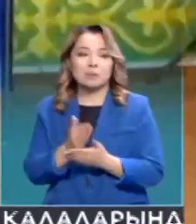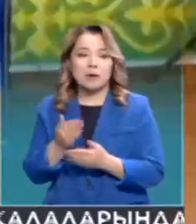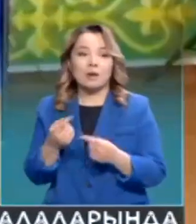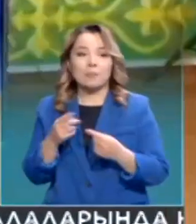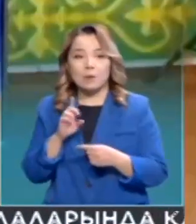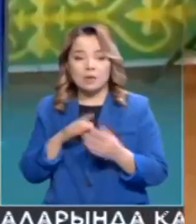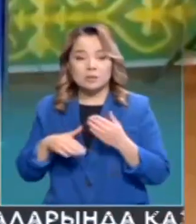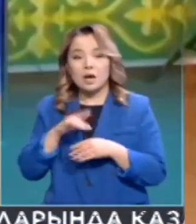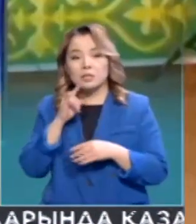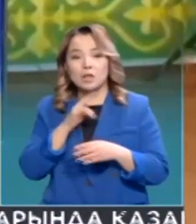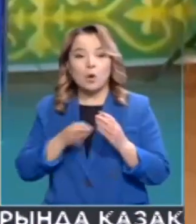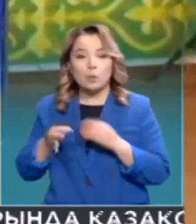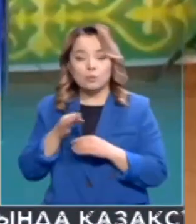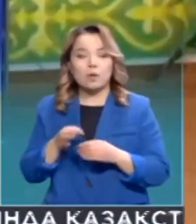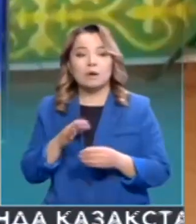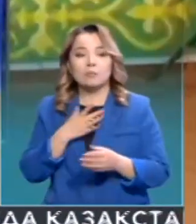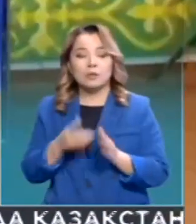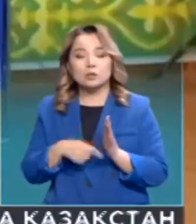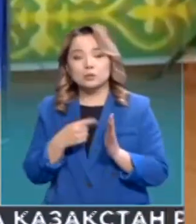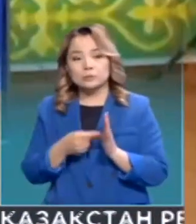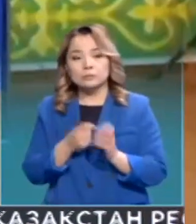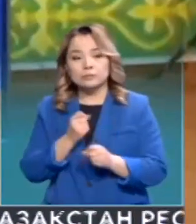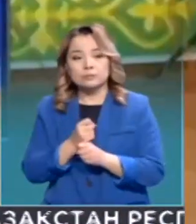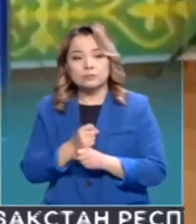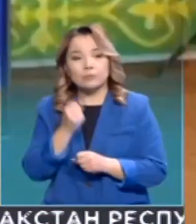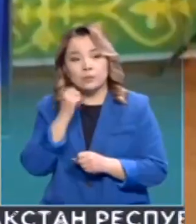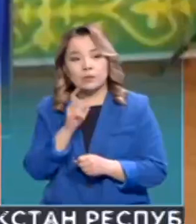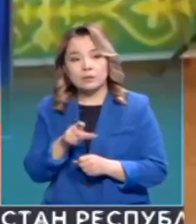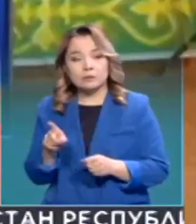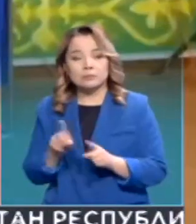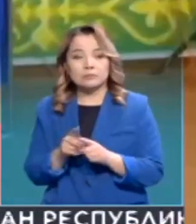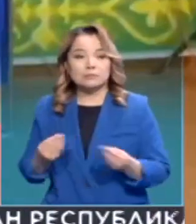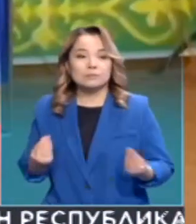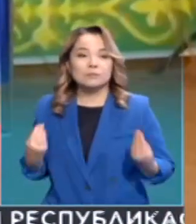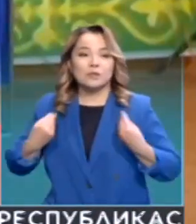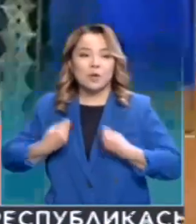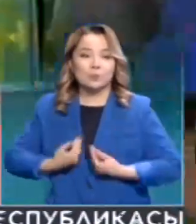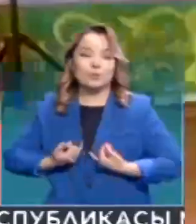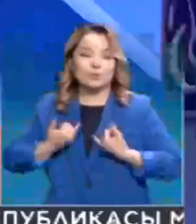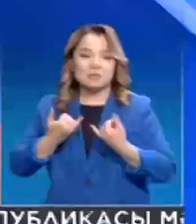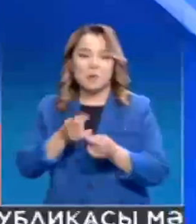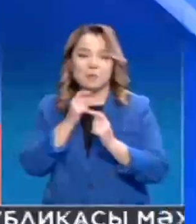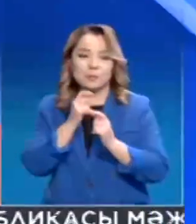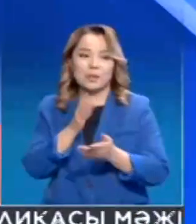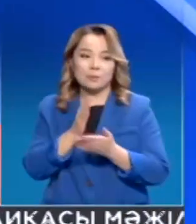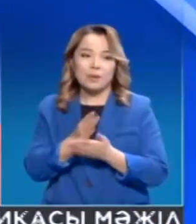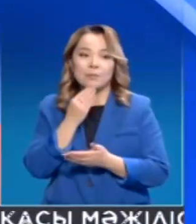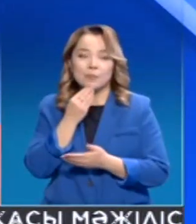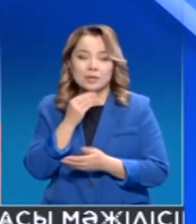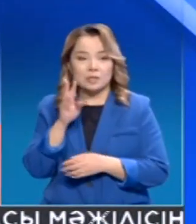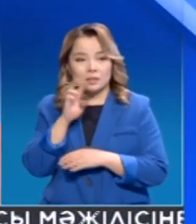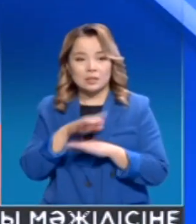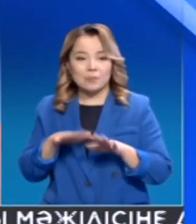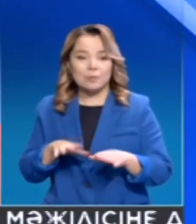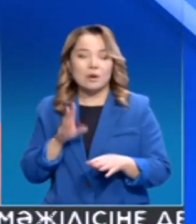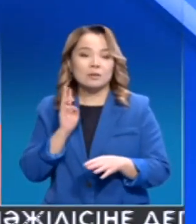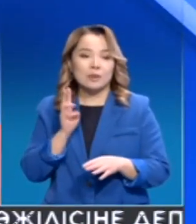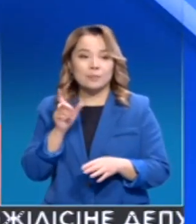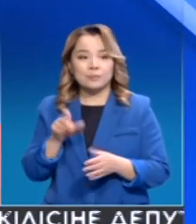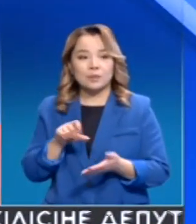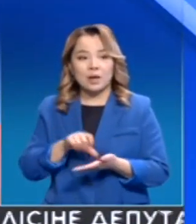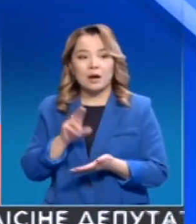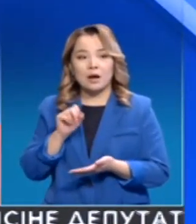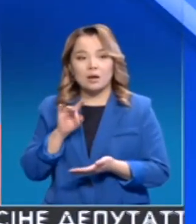Батыс Қазақстан облысы Жосалы ауылында алдымен келген ақсақалдың иығына шапан жабылды. Мысыр мемлекетіндегі елші Қайрат